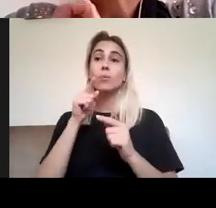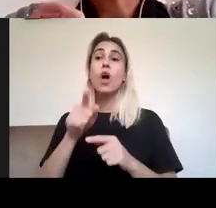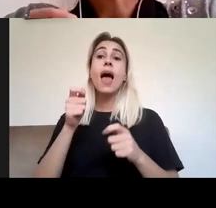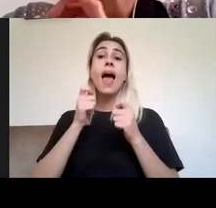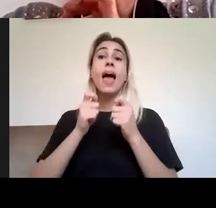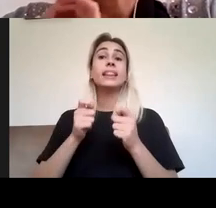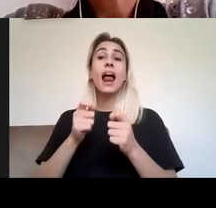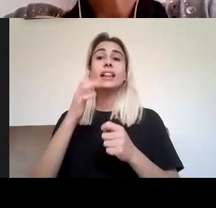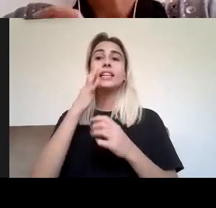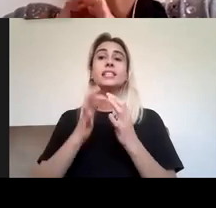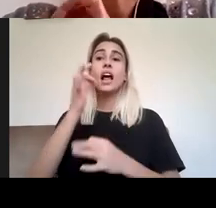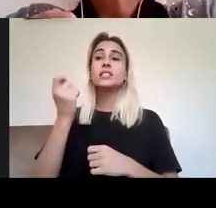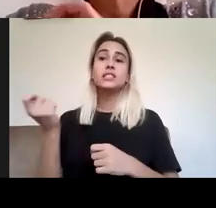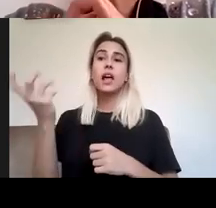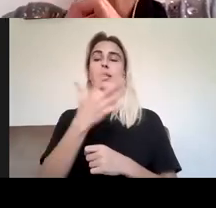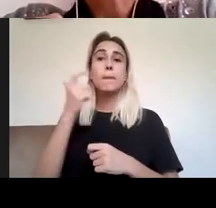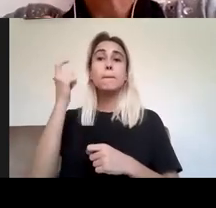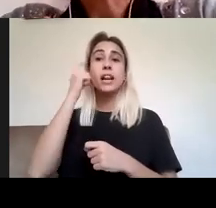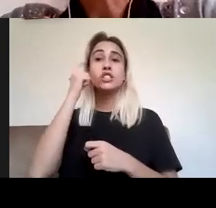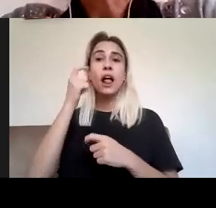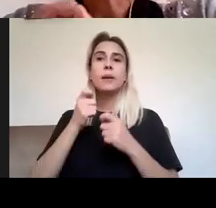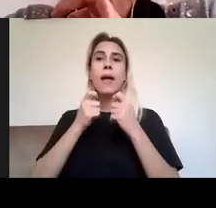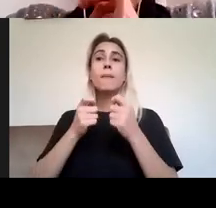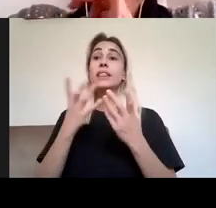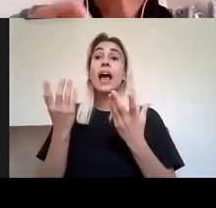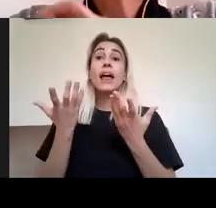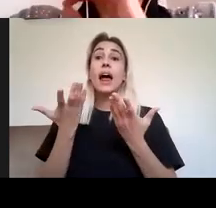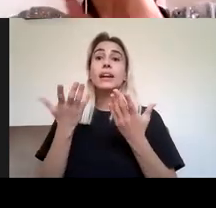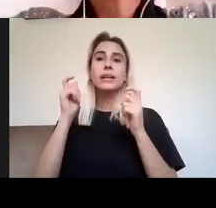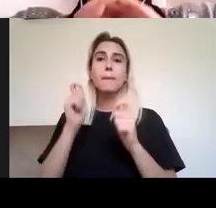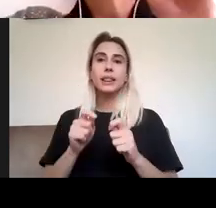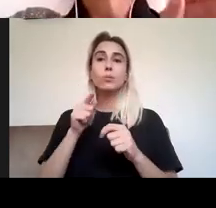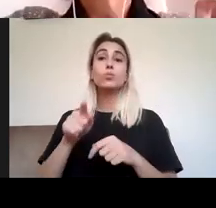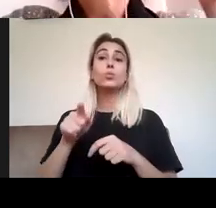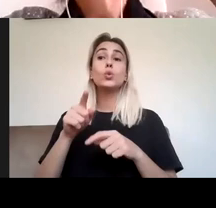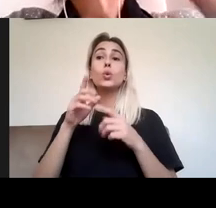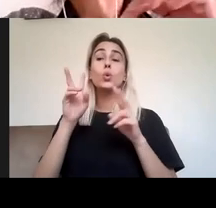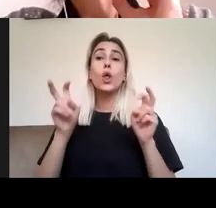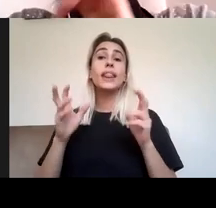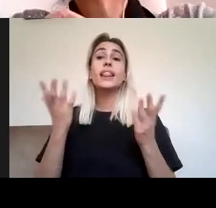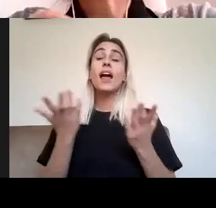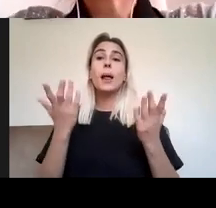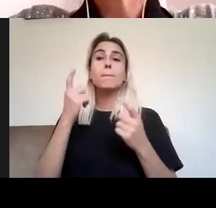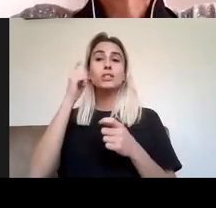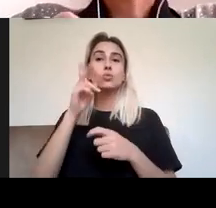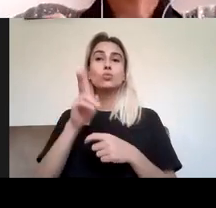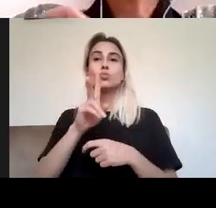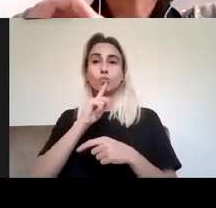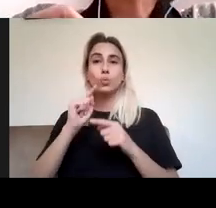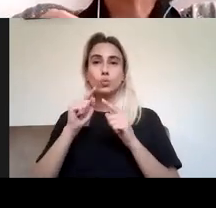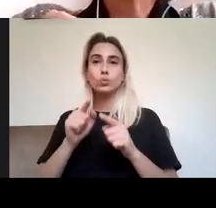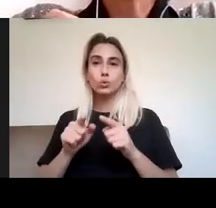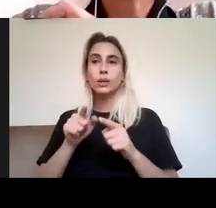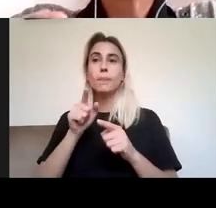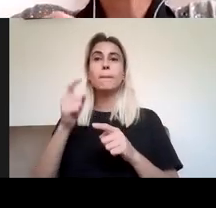insanların sayısı, bilinçlendirme eğitimlerinin ne kadar yapıldığı ve bu konudaki bilinçlendirme eğitimlerinin sonuçlarına ilişkin bilgi